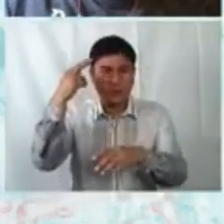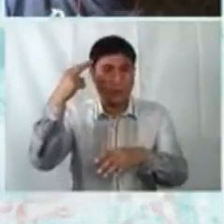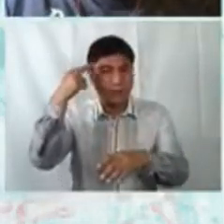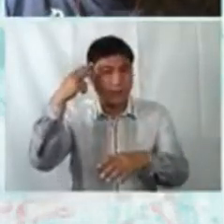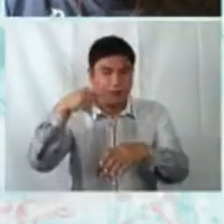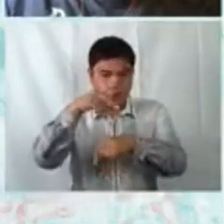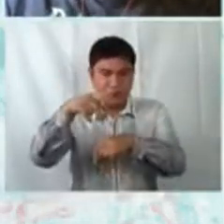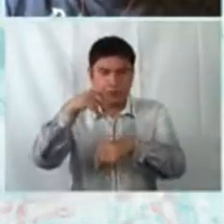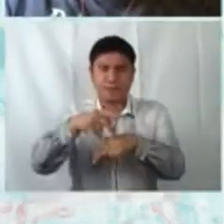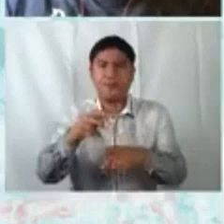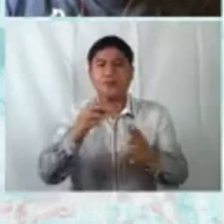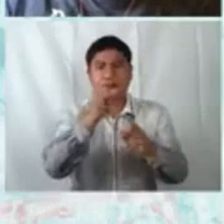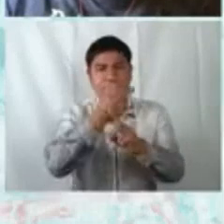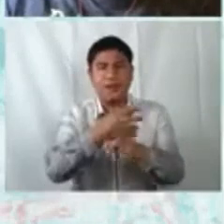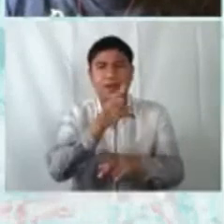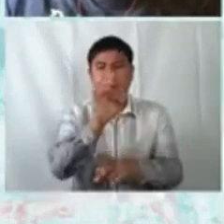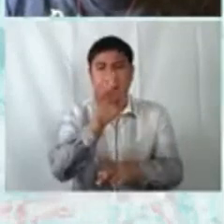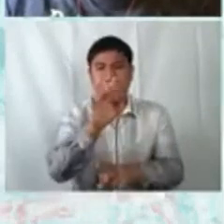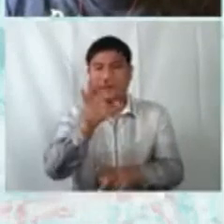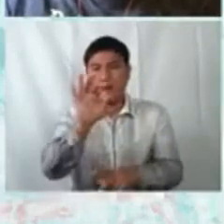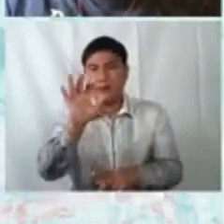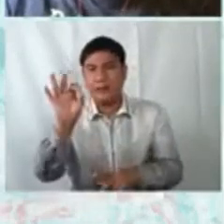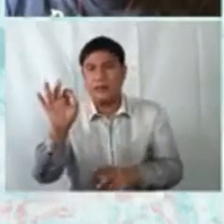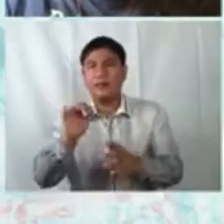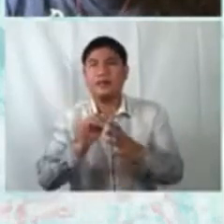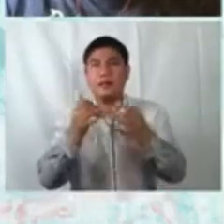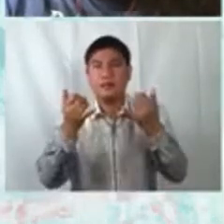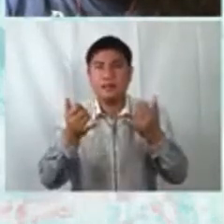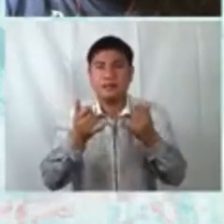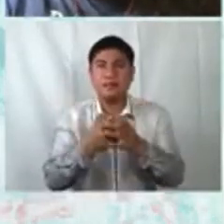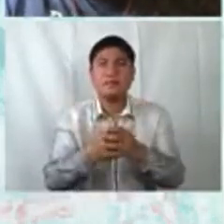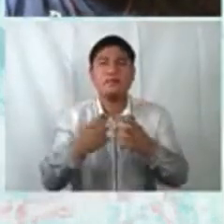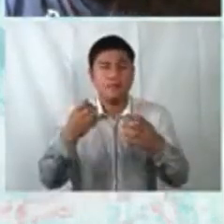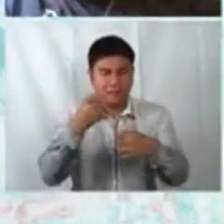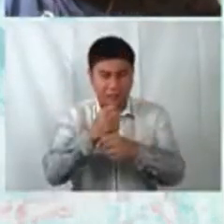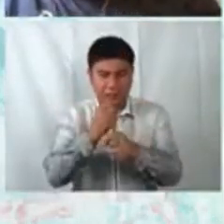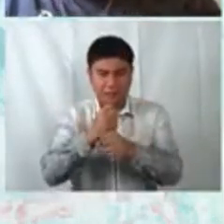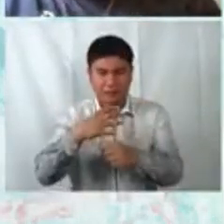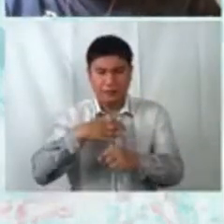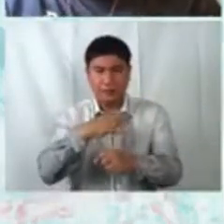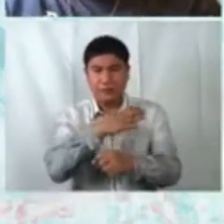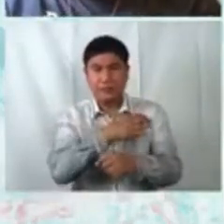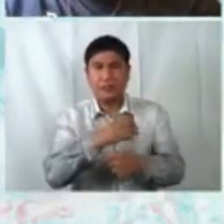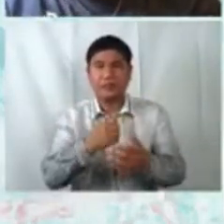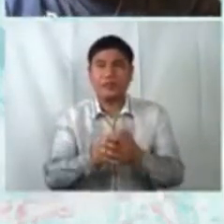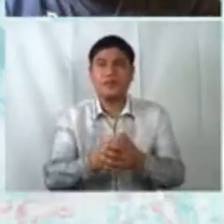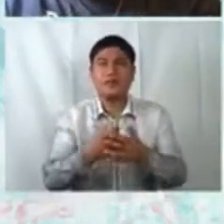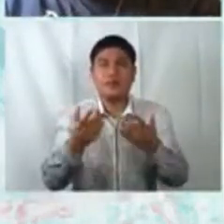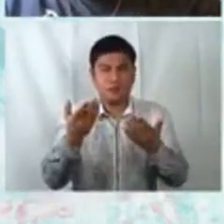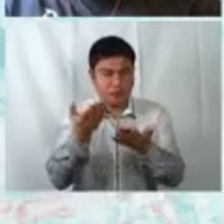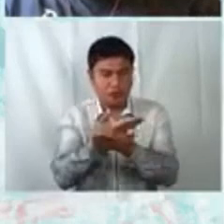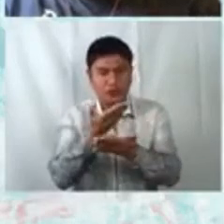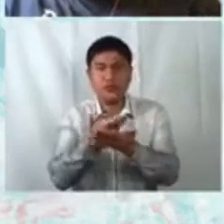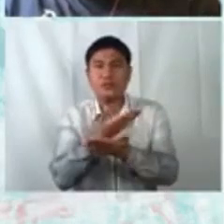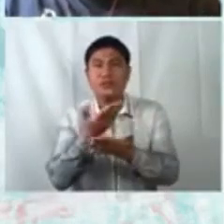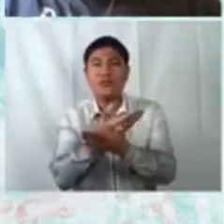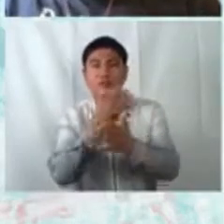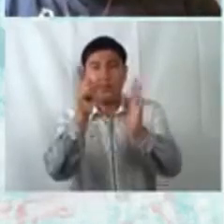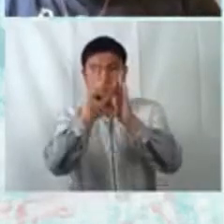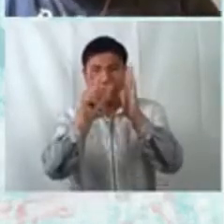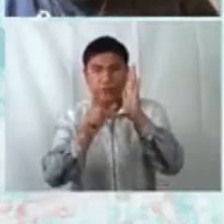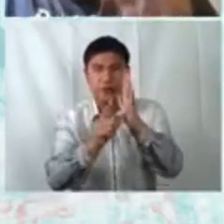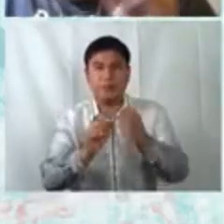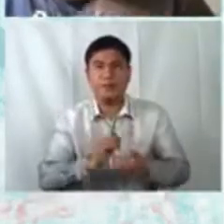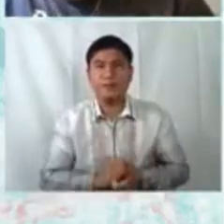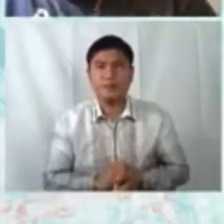of 1899 pagkalipas po na matatag o magawa ng Kongreso ng Malolos ang bagong saligang batas. Okay?